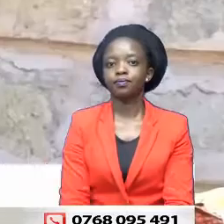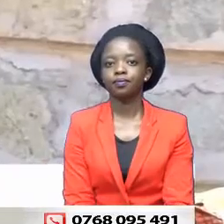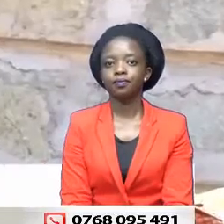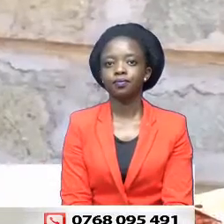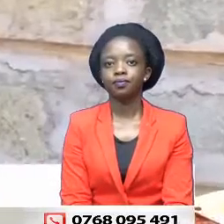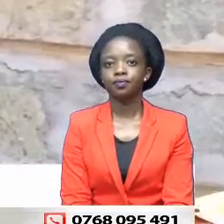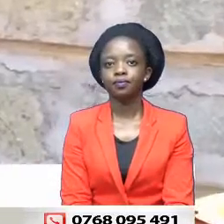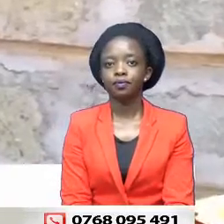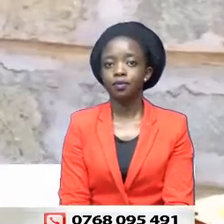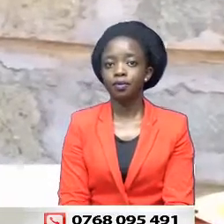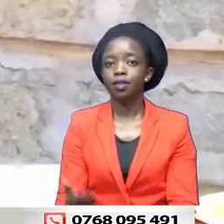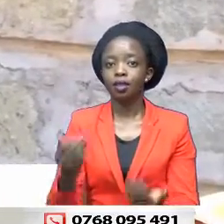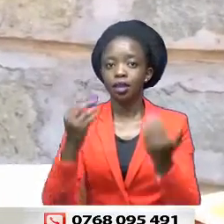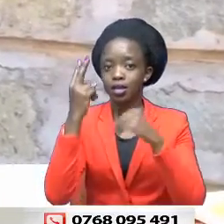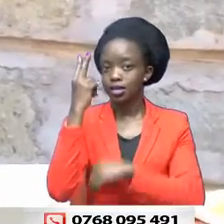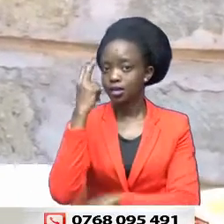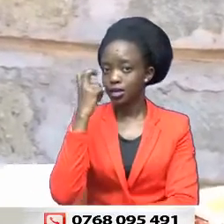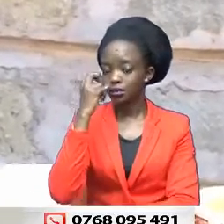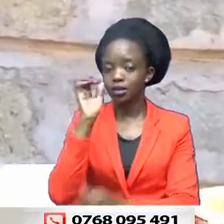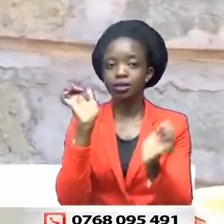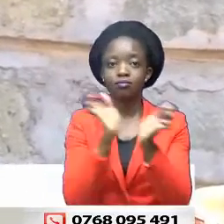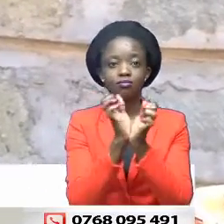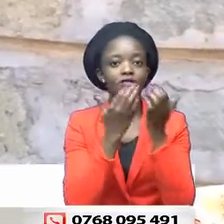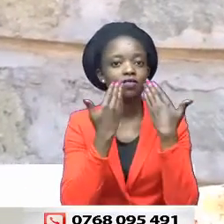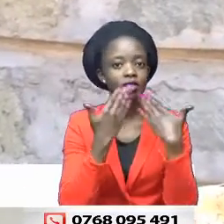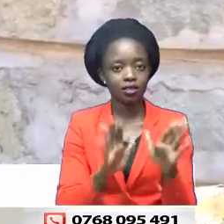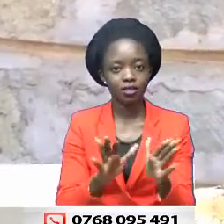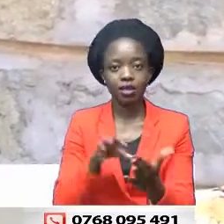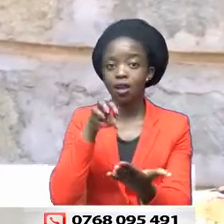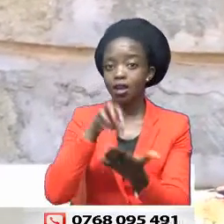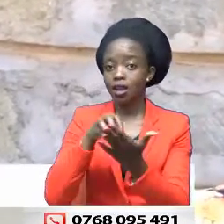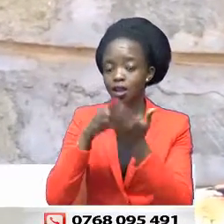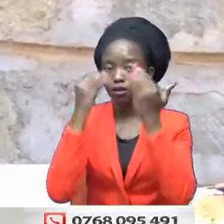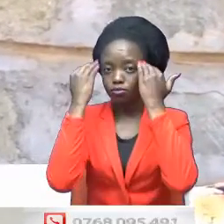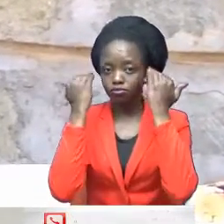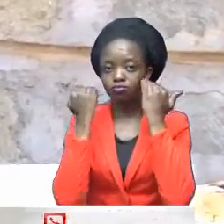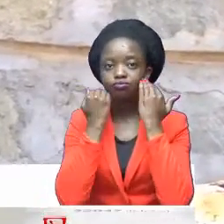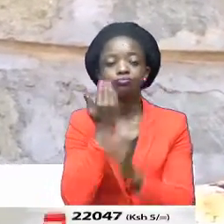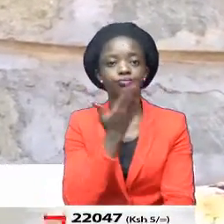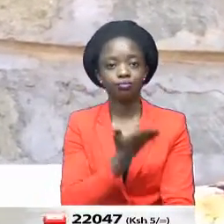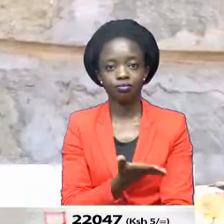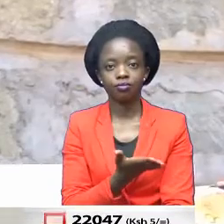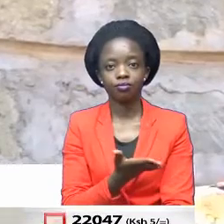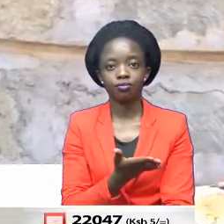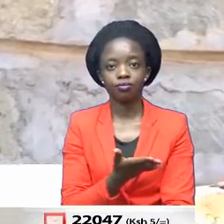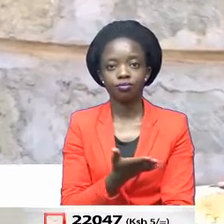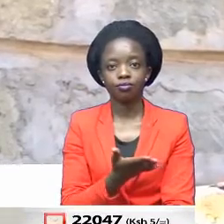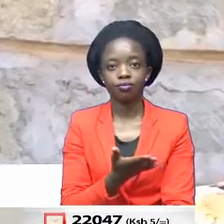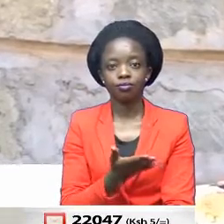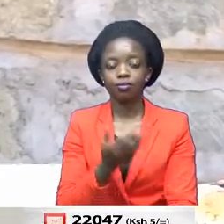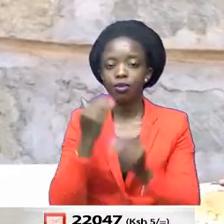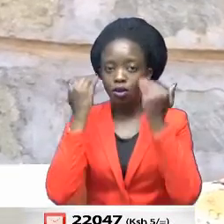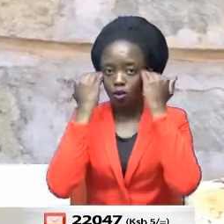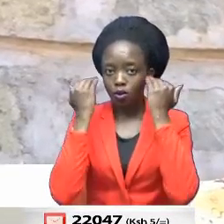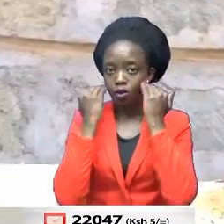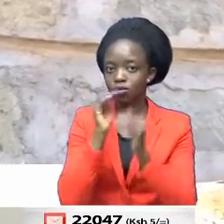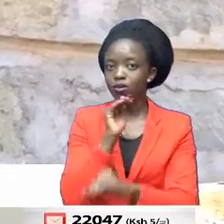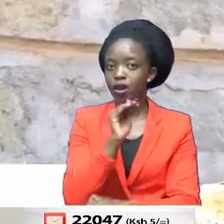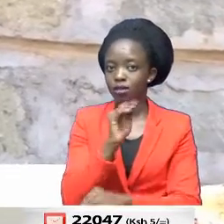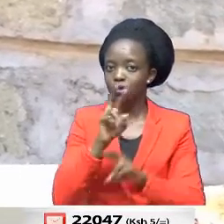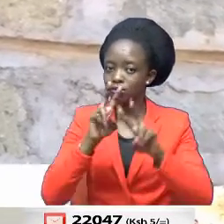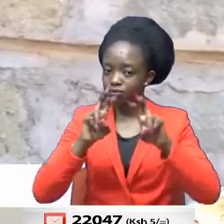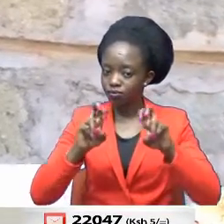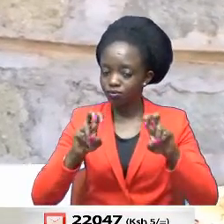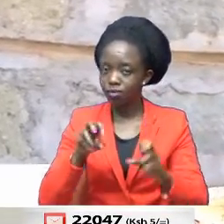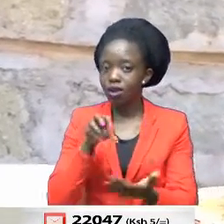Washtakiwa waliweza wakashikwa, kesi iko kotini. Tumba mahakama chunguze kisa hicho,